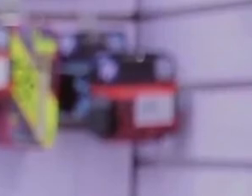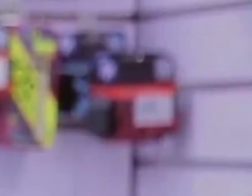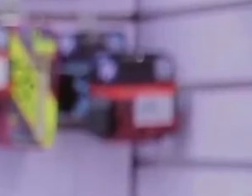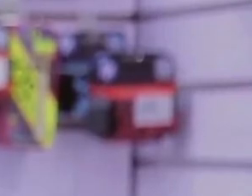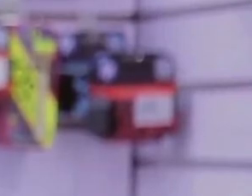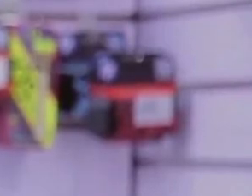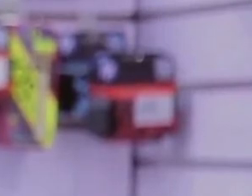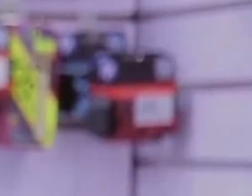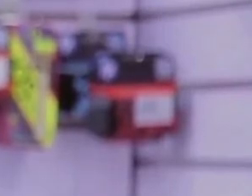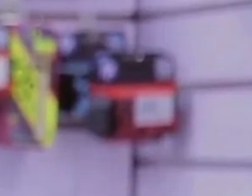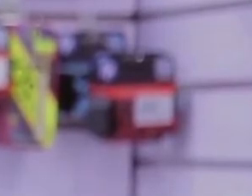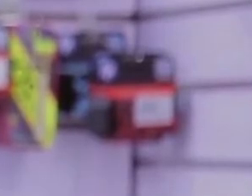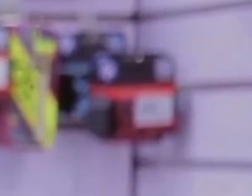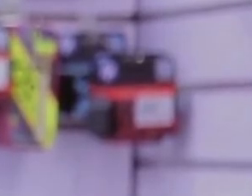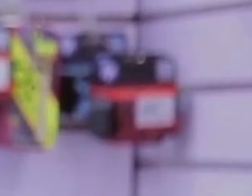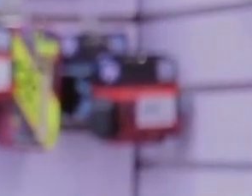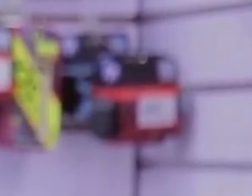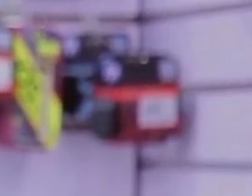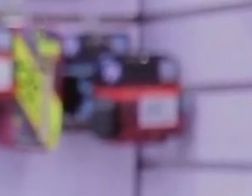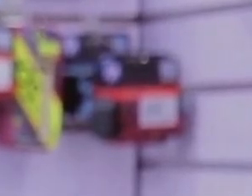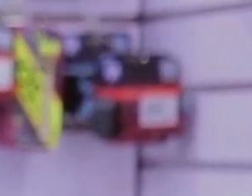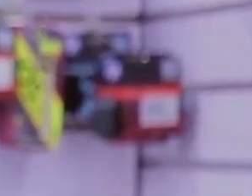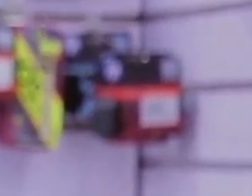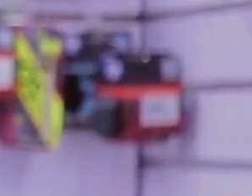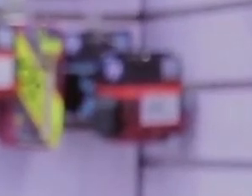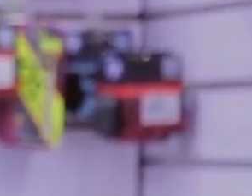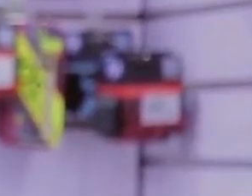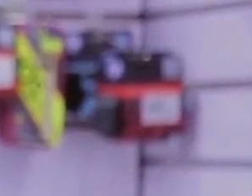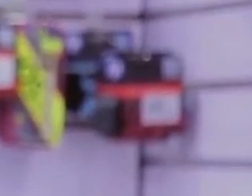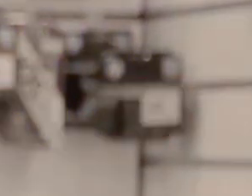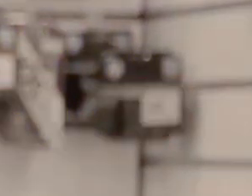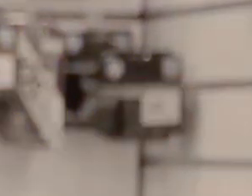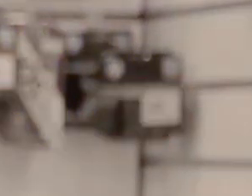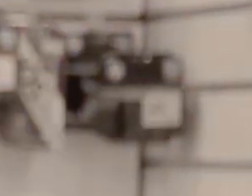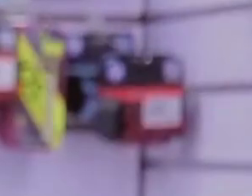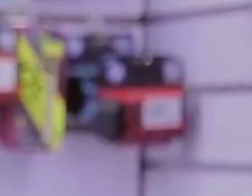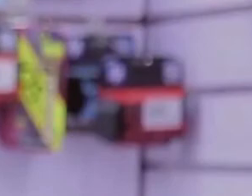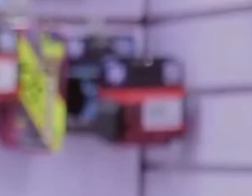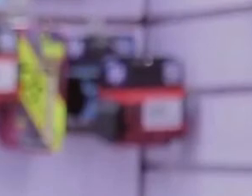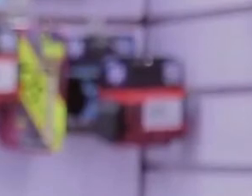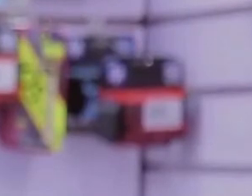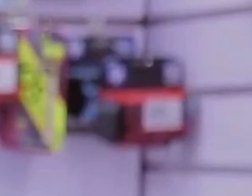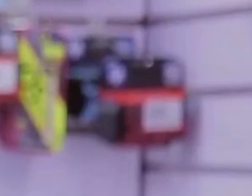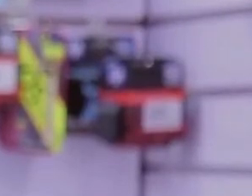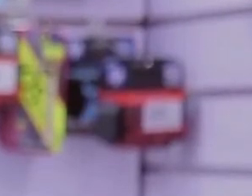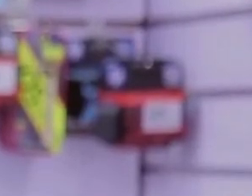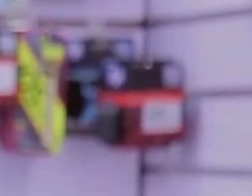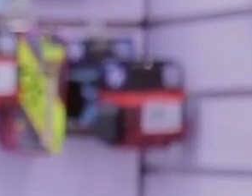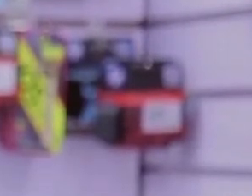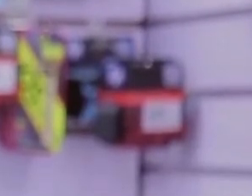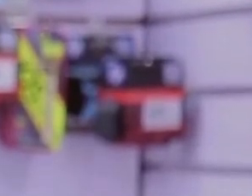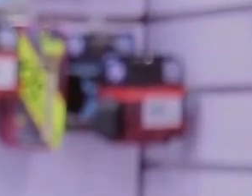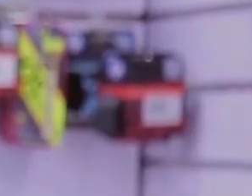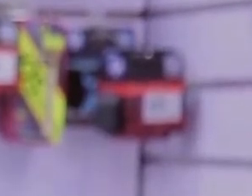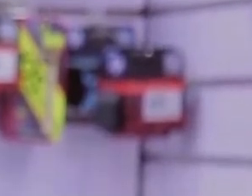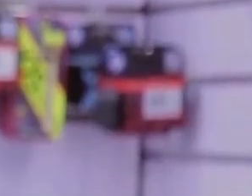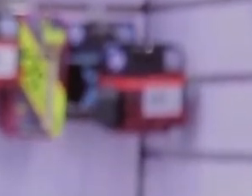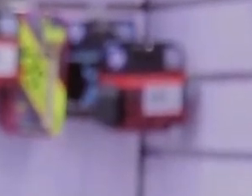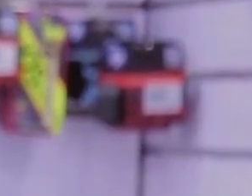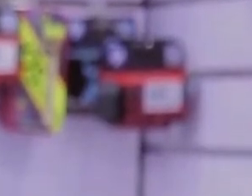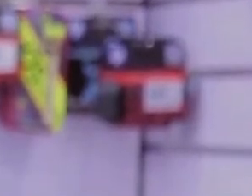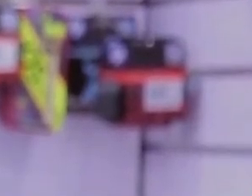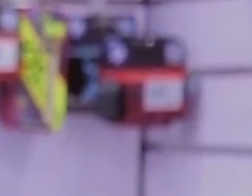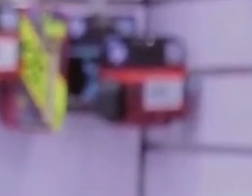tini njimanyi tini ina mugasuti walo tini ekikebe tini number tini number